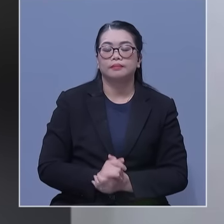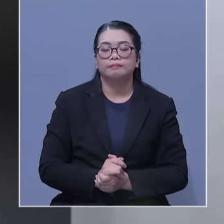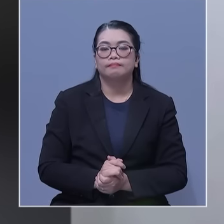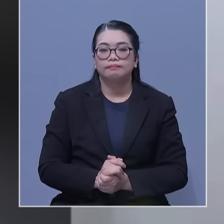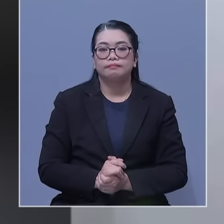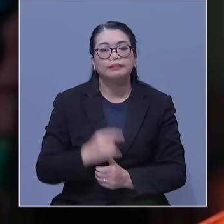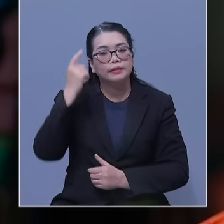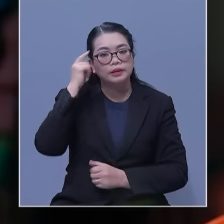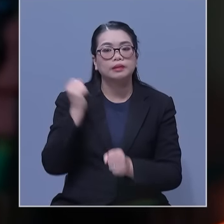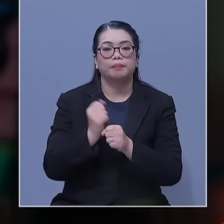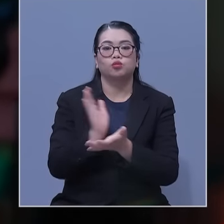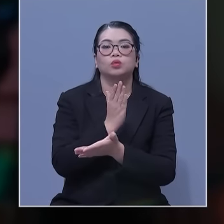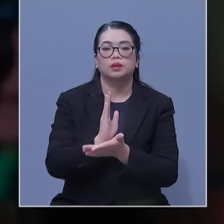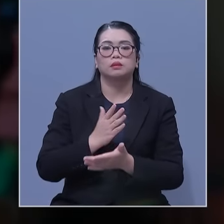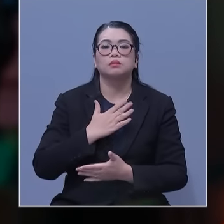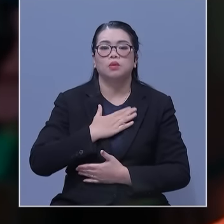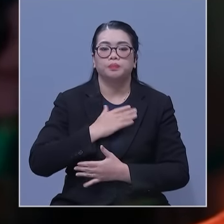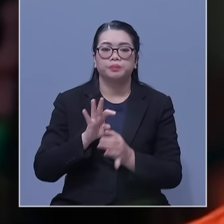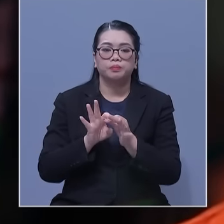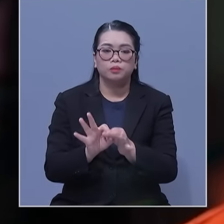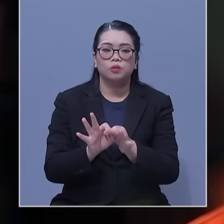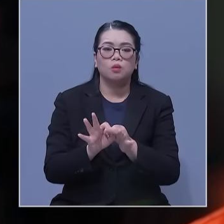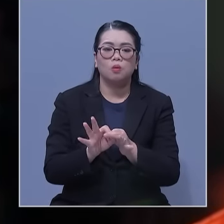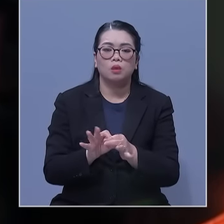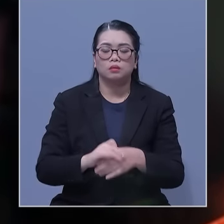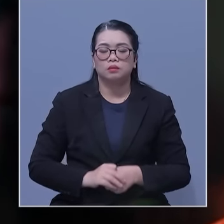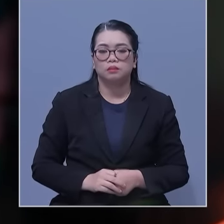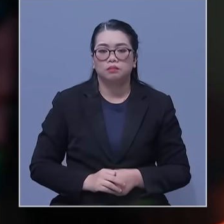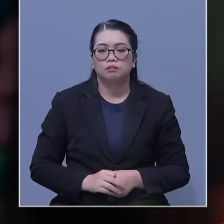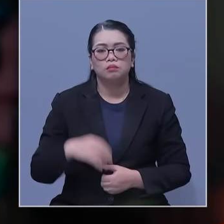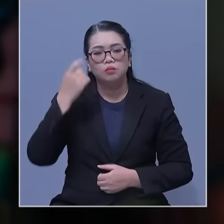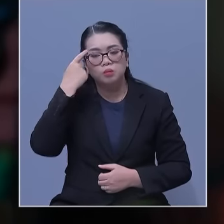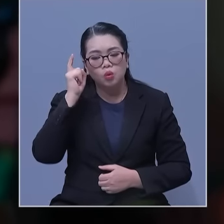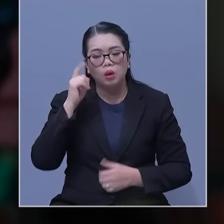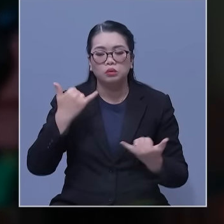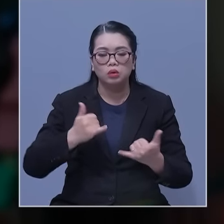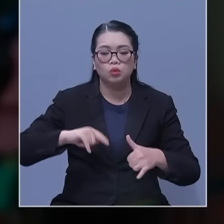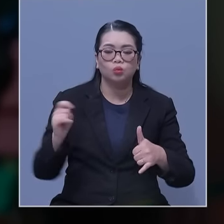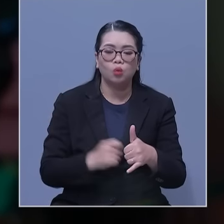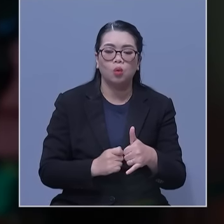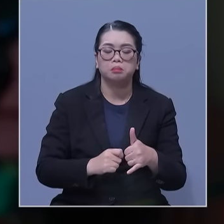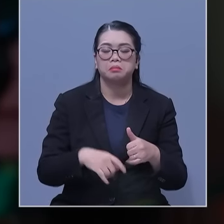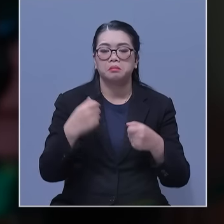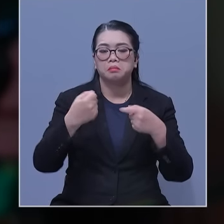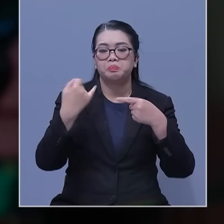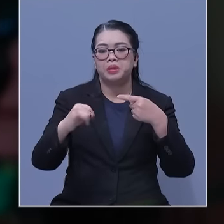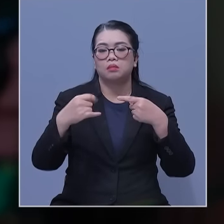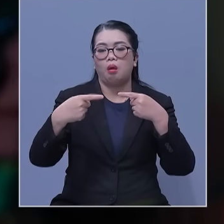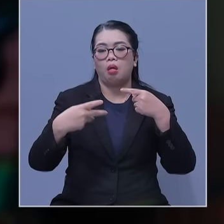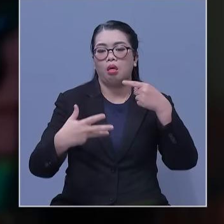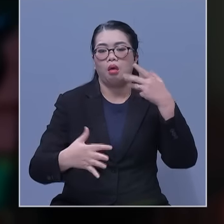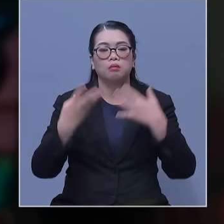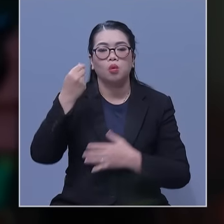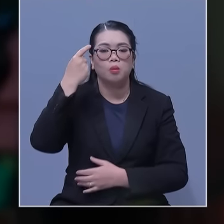ค่ะก็เป็นห่วงเ้านะครับก็ไม่รู้ว่าเอ่อเอามาดำเนินกดีแล้วจะโดนหัวเครับ